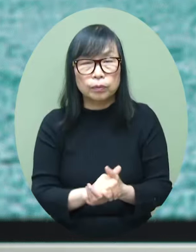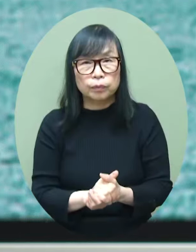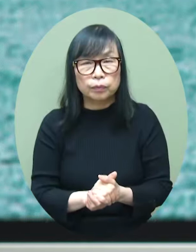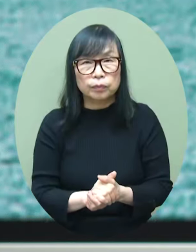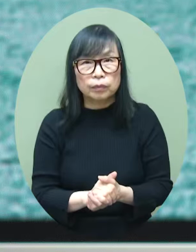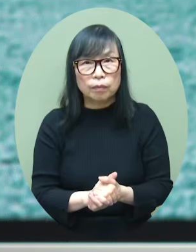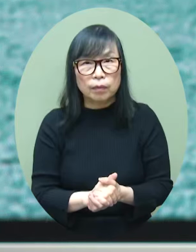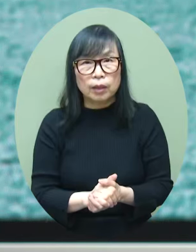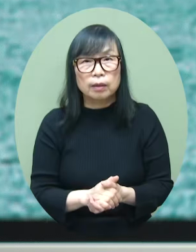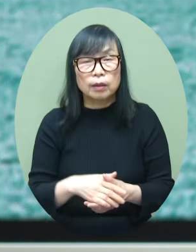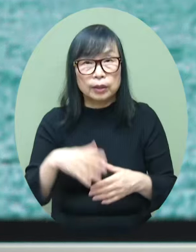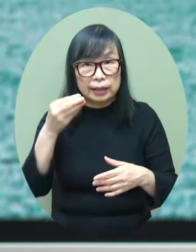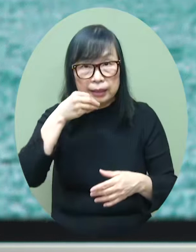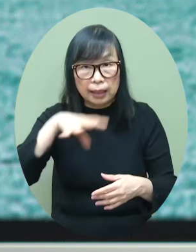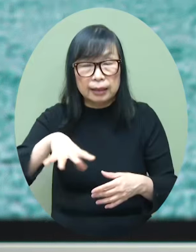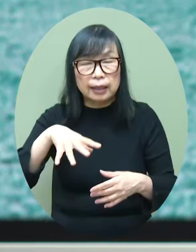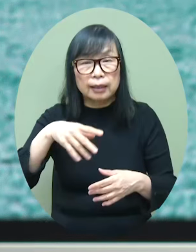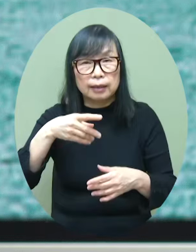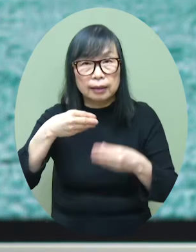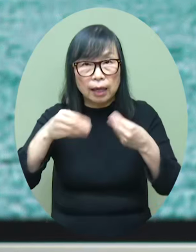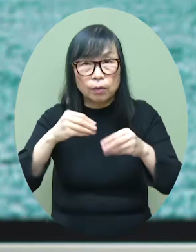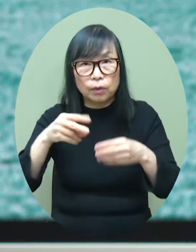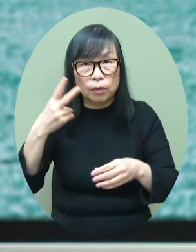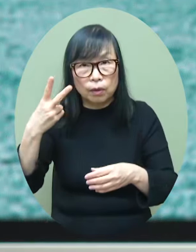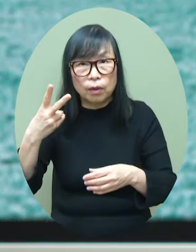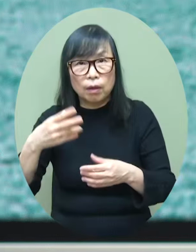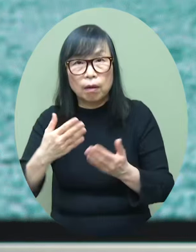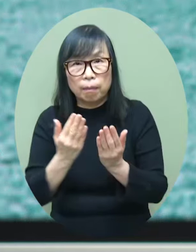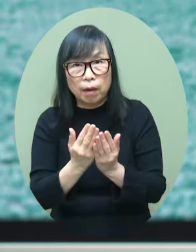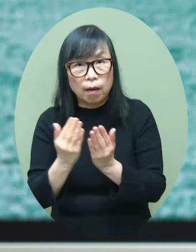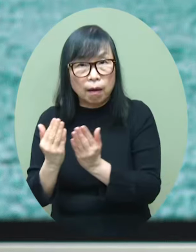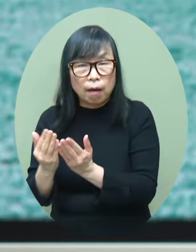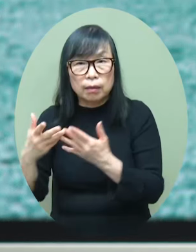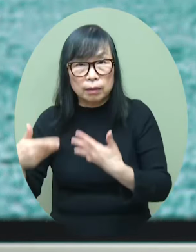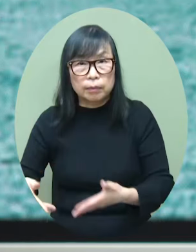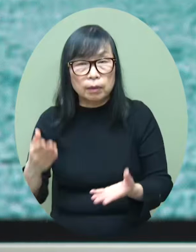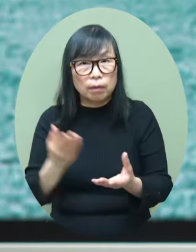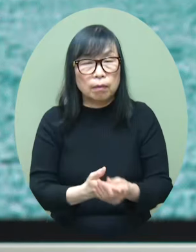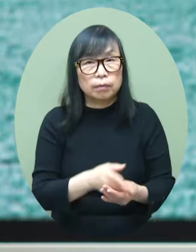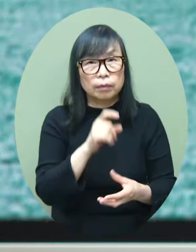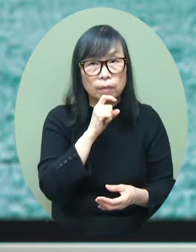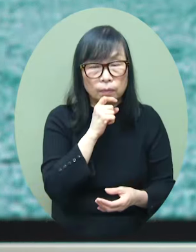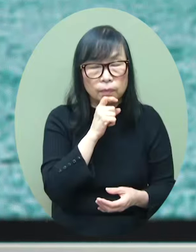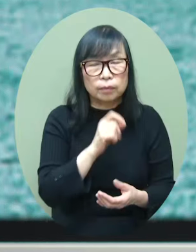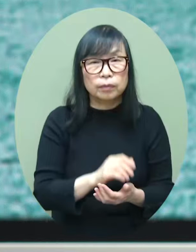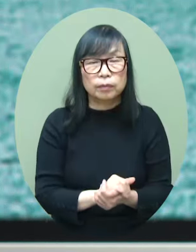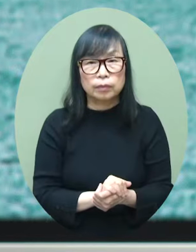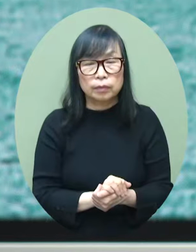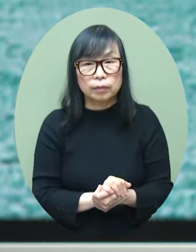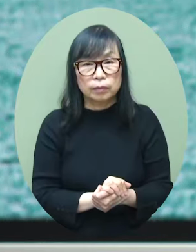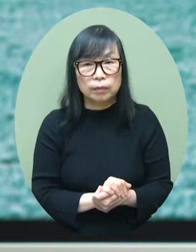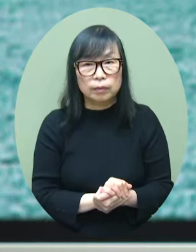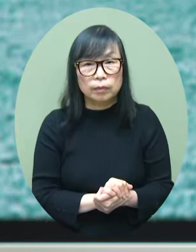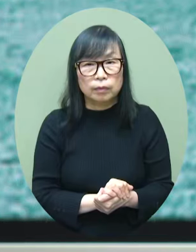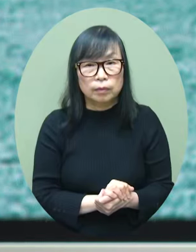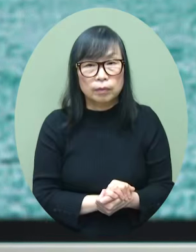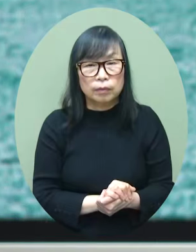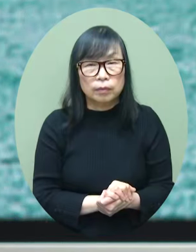曾經教過另外那兩班呢，就是今天就是有個案啦，就是